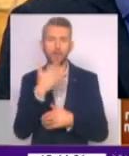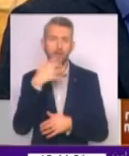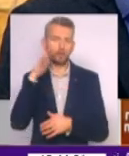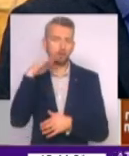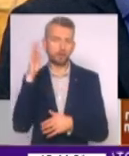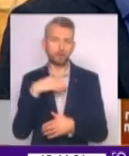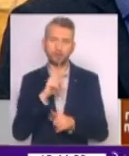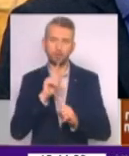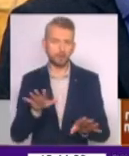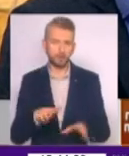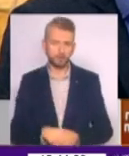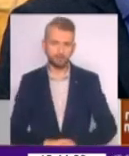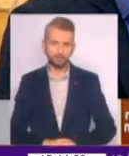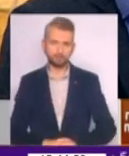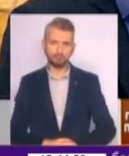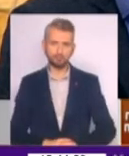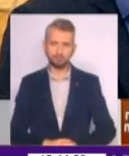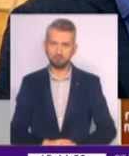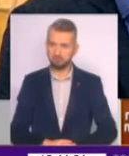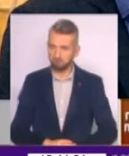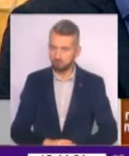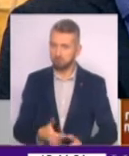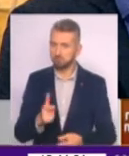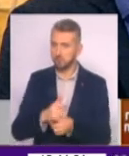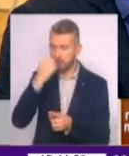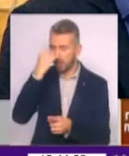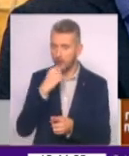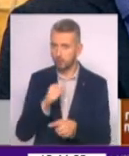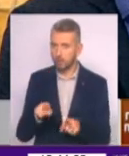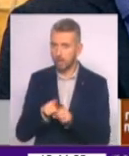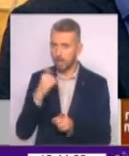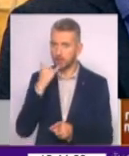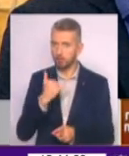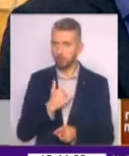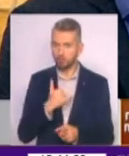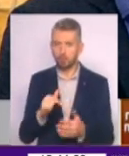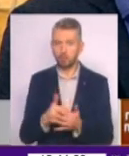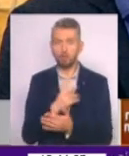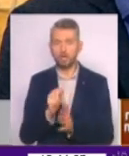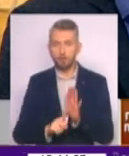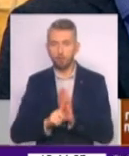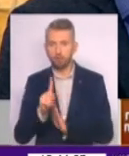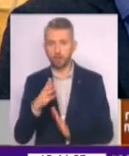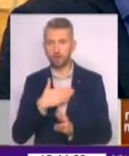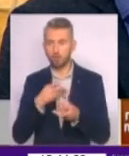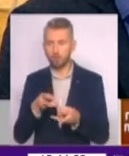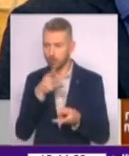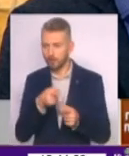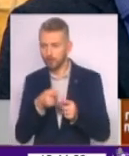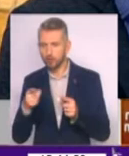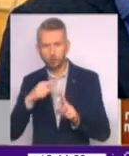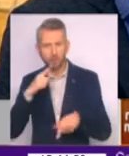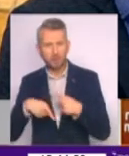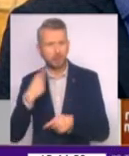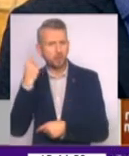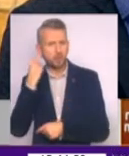води і не буде. Так, дуже дякую за такий дзвінок. От знову ж таки, на початку нашого опалювального сезону ми постійно